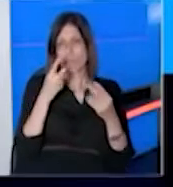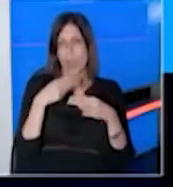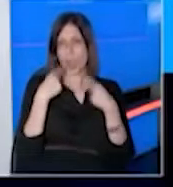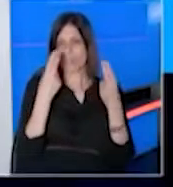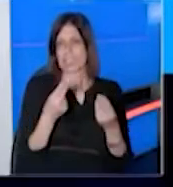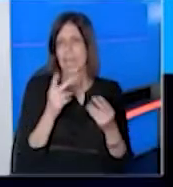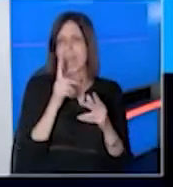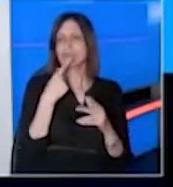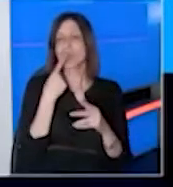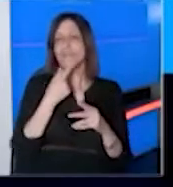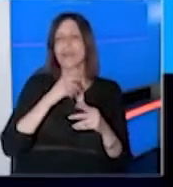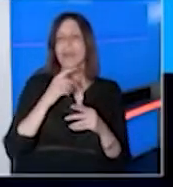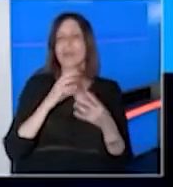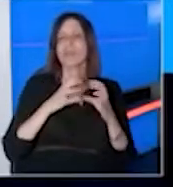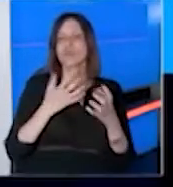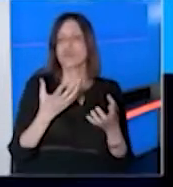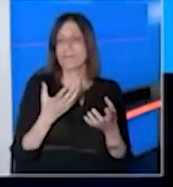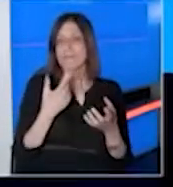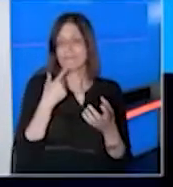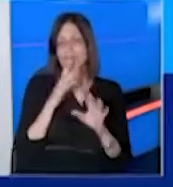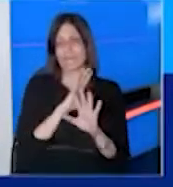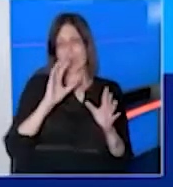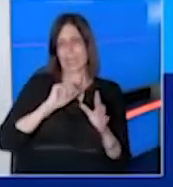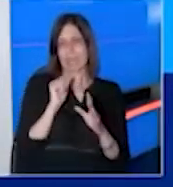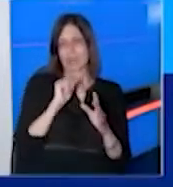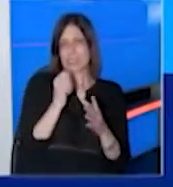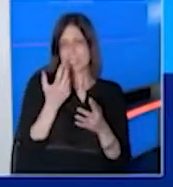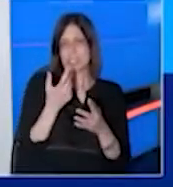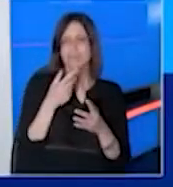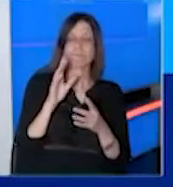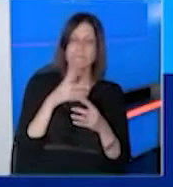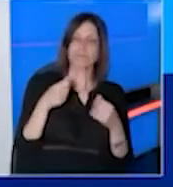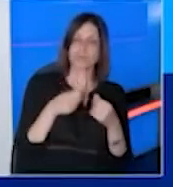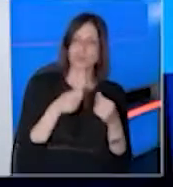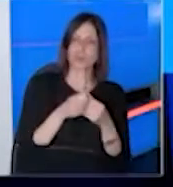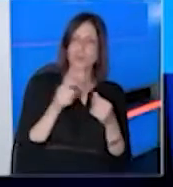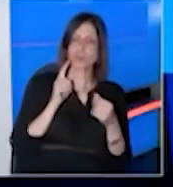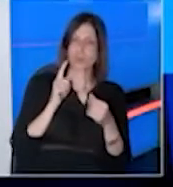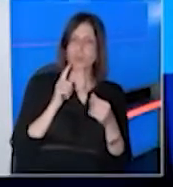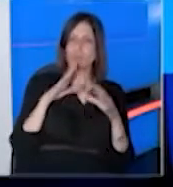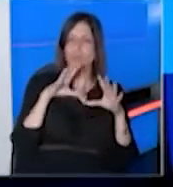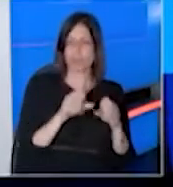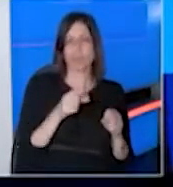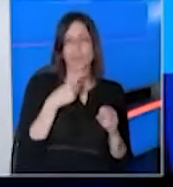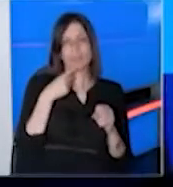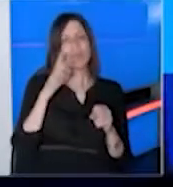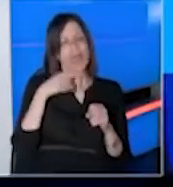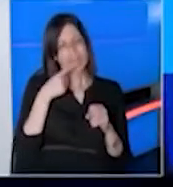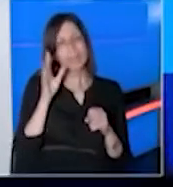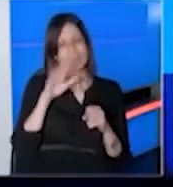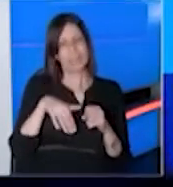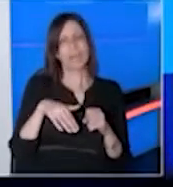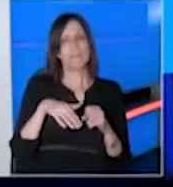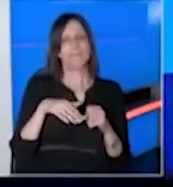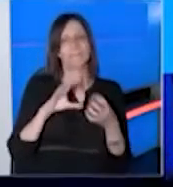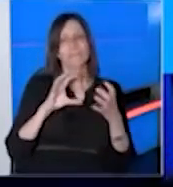חוזר. למה אתה לא אומר מושבים? לא, אבל תגיד. כי זה שונה במושבים. יש שיוך אישי לנחלות. לא, אין לי כלום נגד המושבים. יש להם זכויות רבות. אמרתי מושבים, אמרתי...